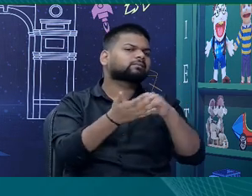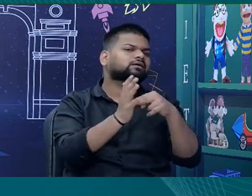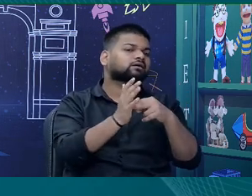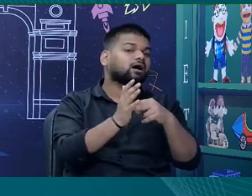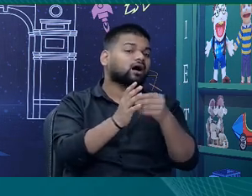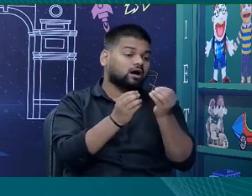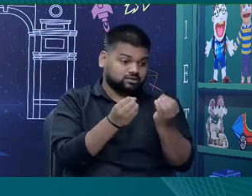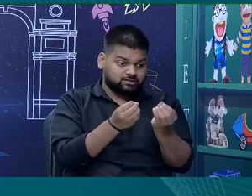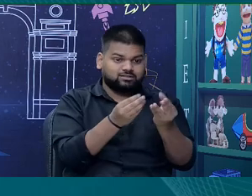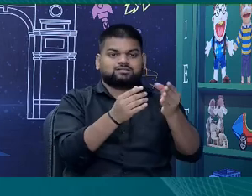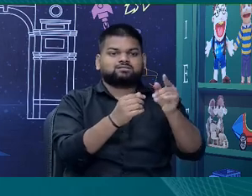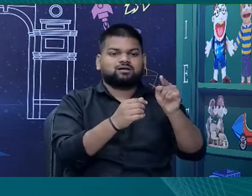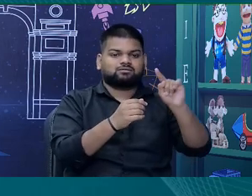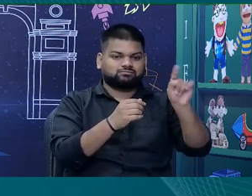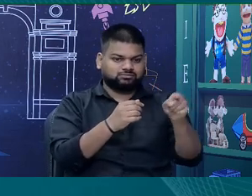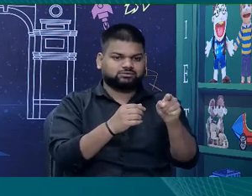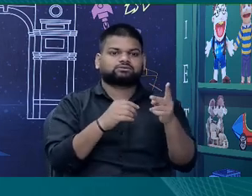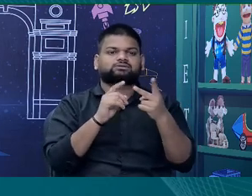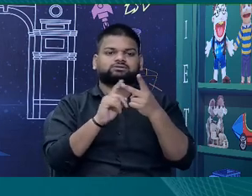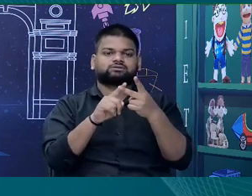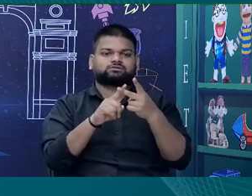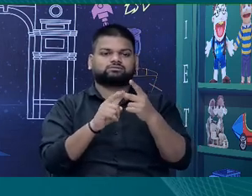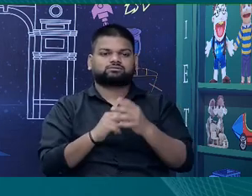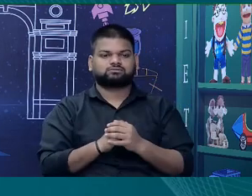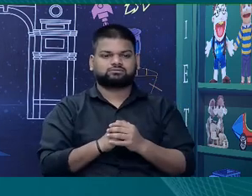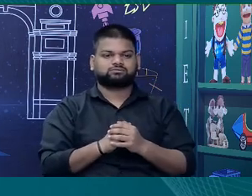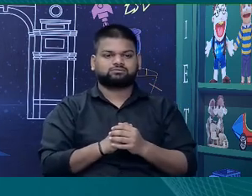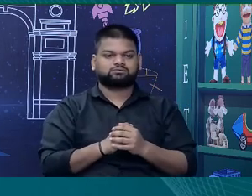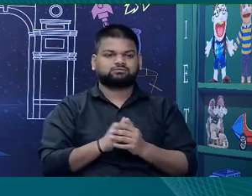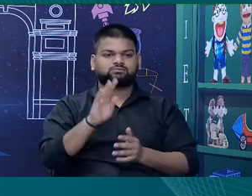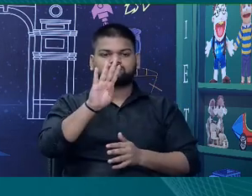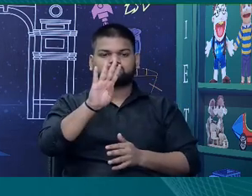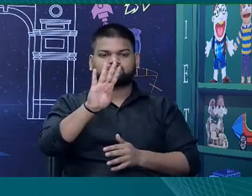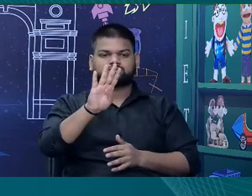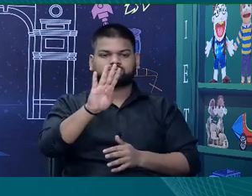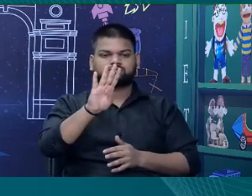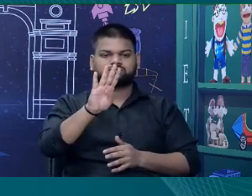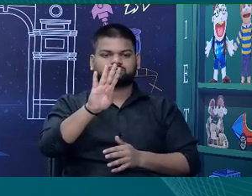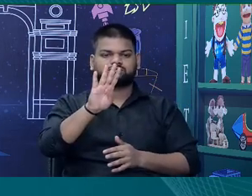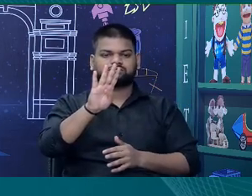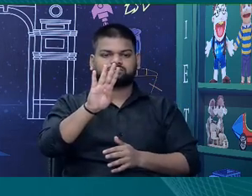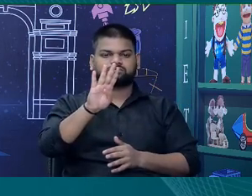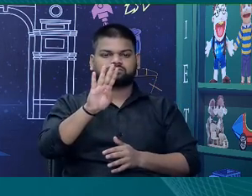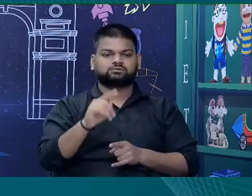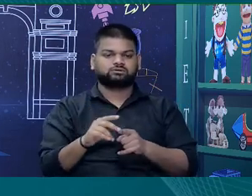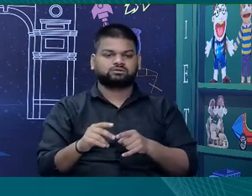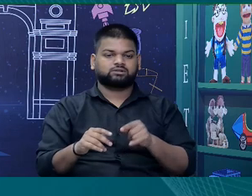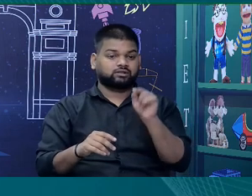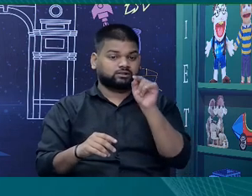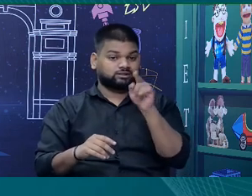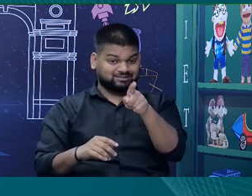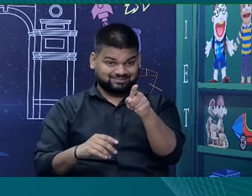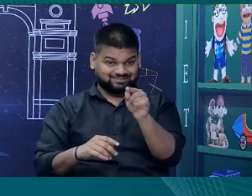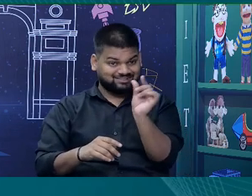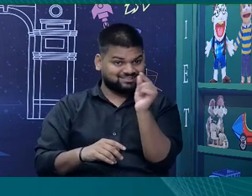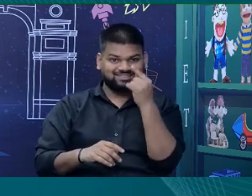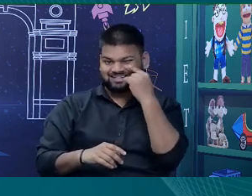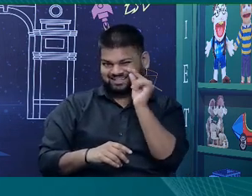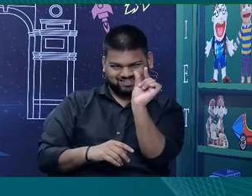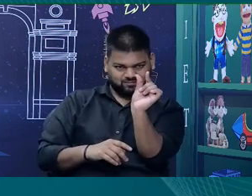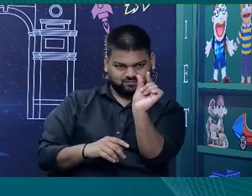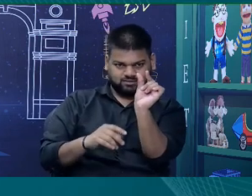नेक्स्ट हम देखते हैं लेटर पर को दिनो करने के लिए हमें टाइप ए चाहिए होता है और टाइप